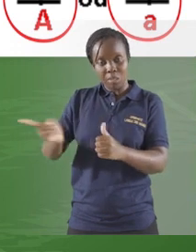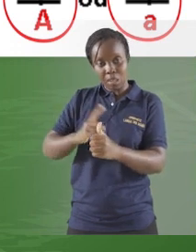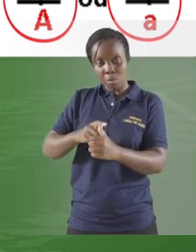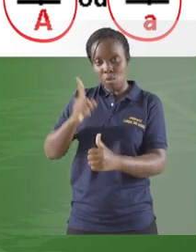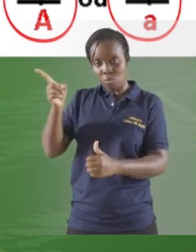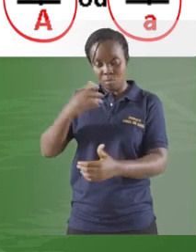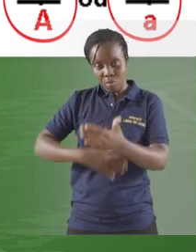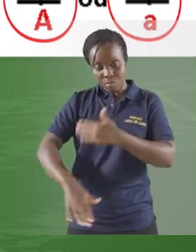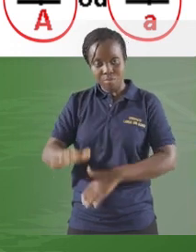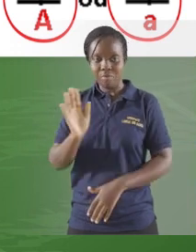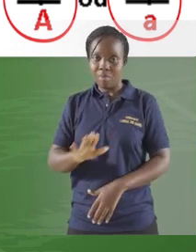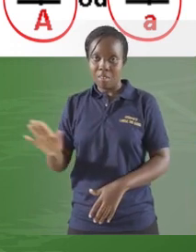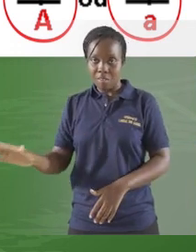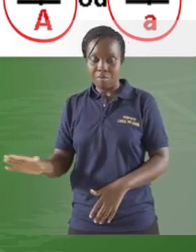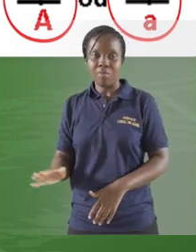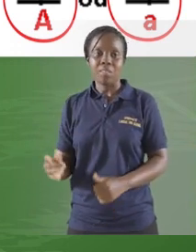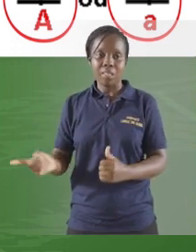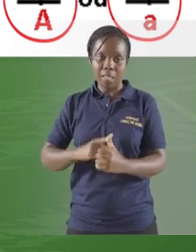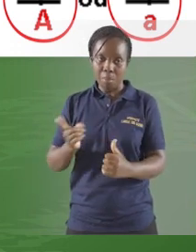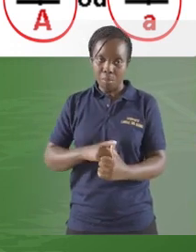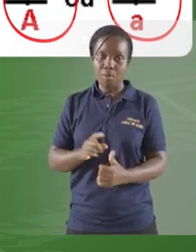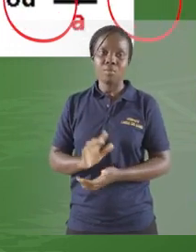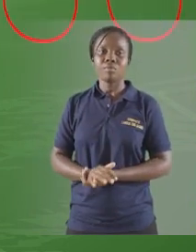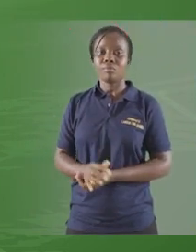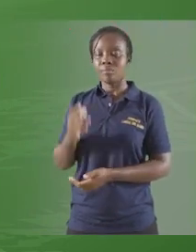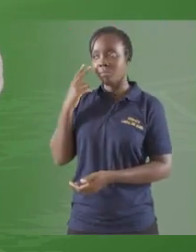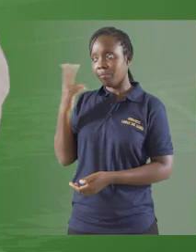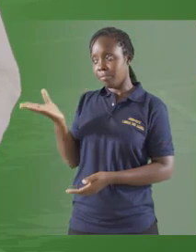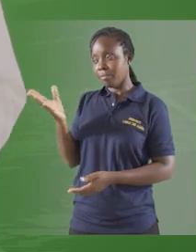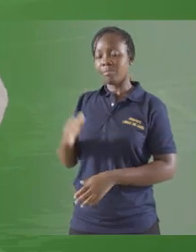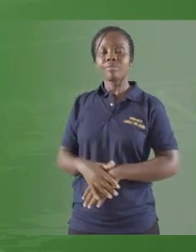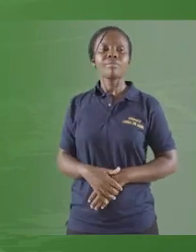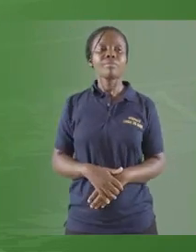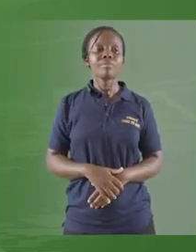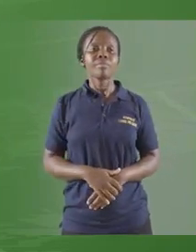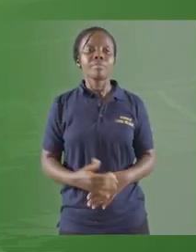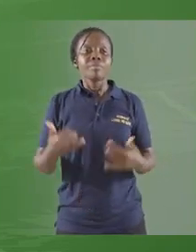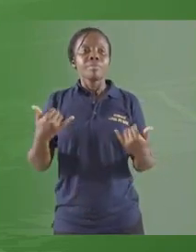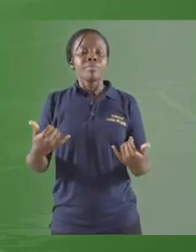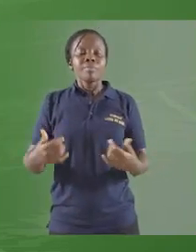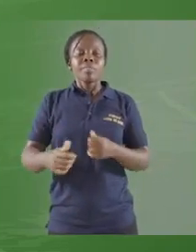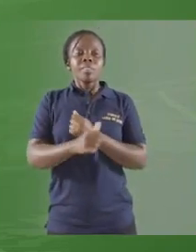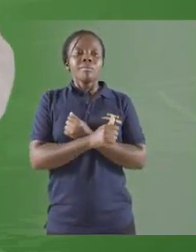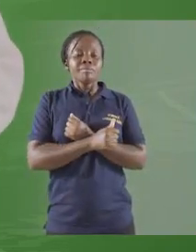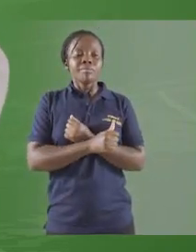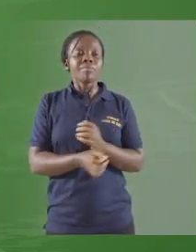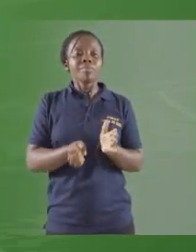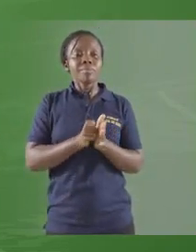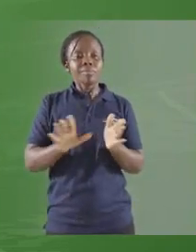le génotype de l'individu grand 3, 4. Alors, chers élèves, nous